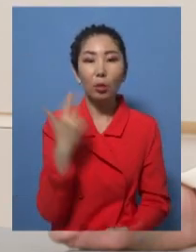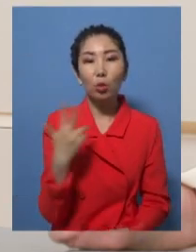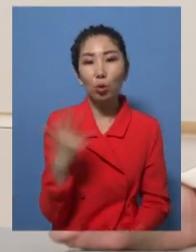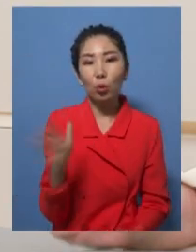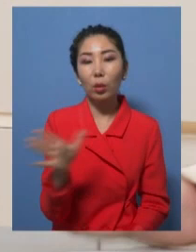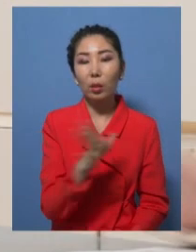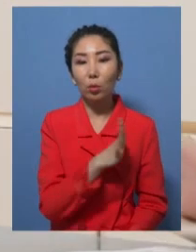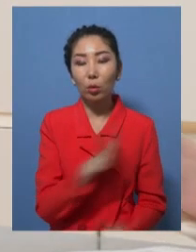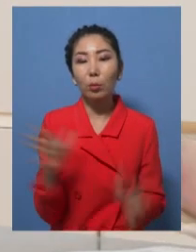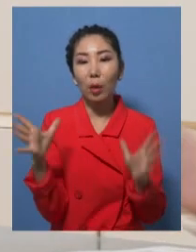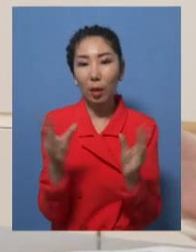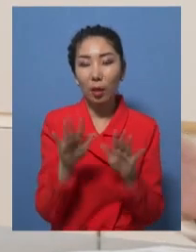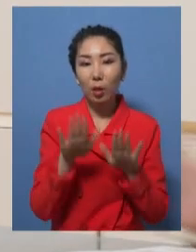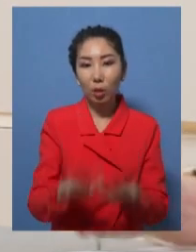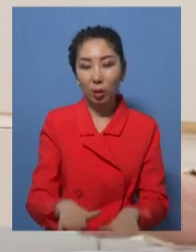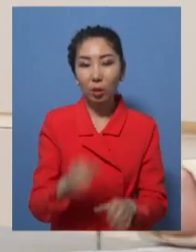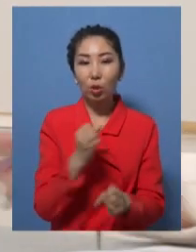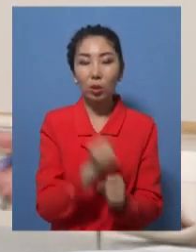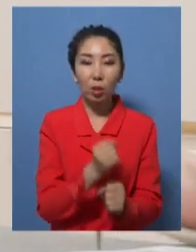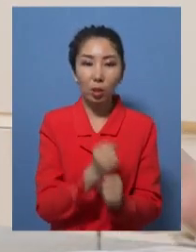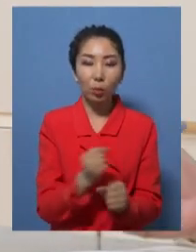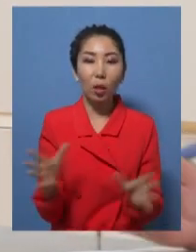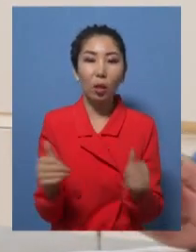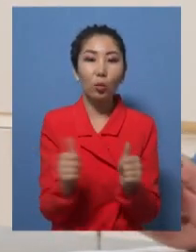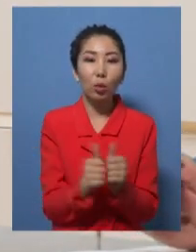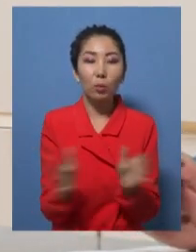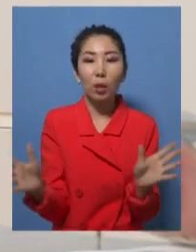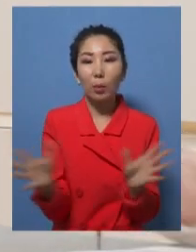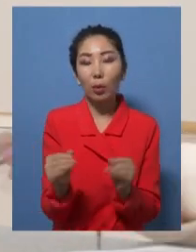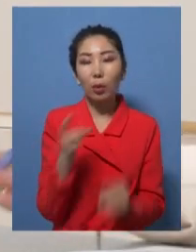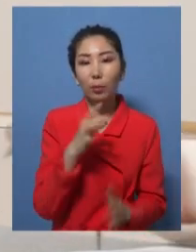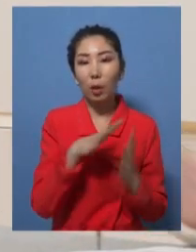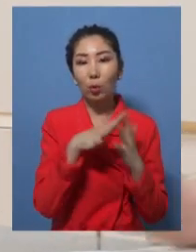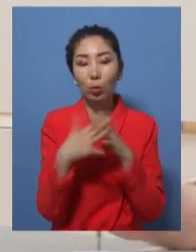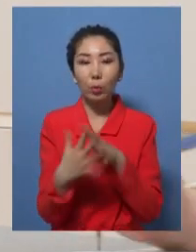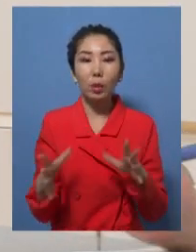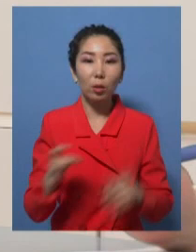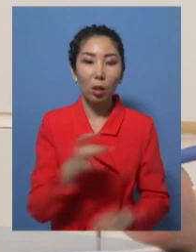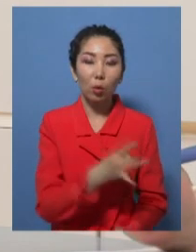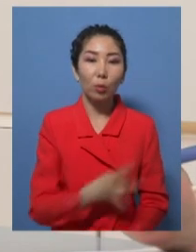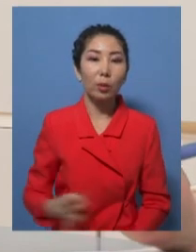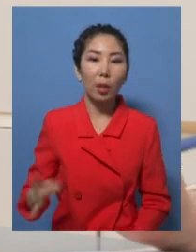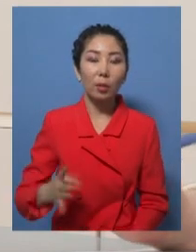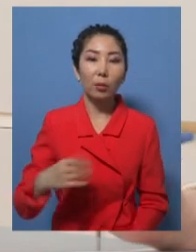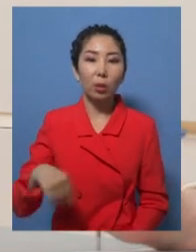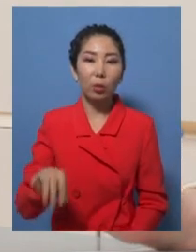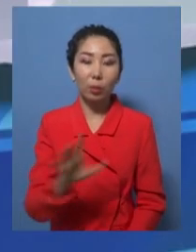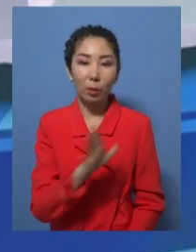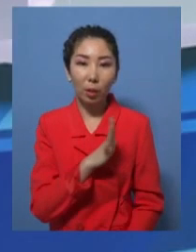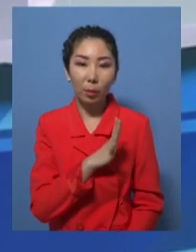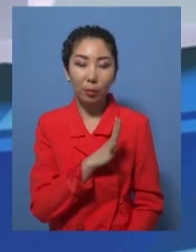Енді оның бәрі жергілікті жерде жасалып отырған қылмыстар ма, көршілес аудандардың, көршілес облыстардың